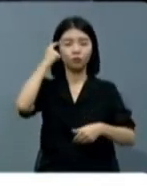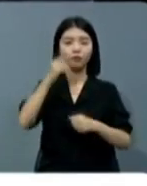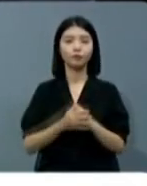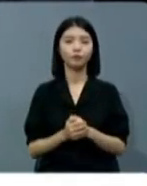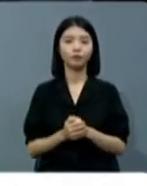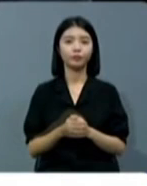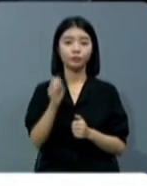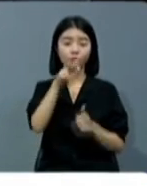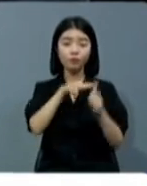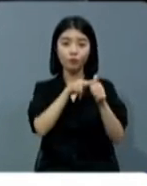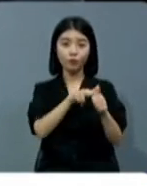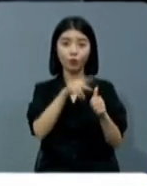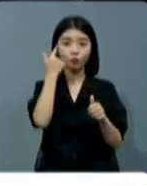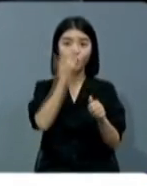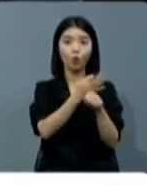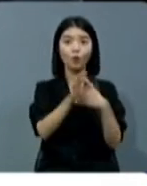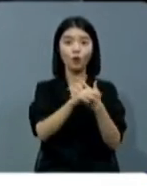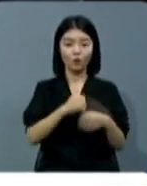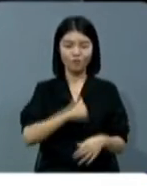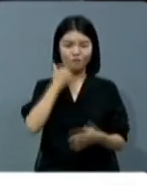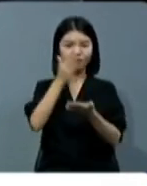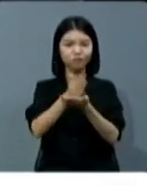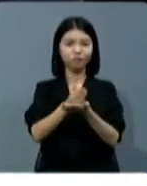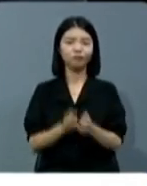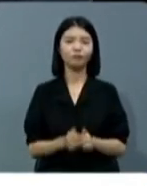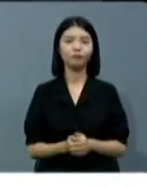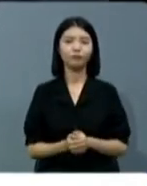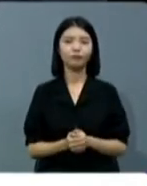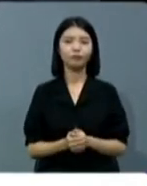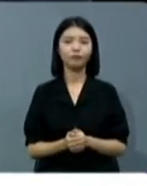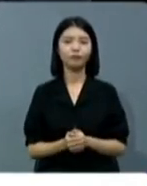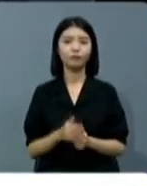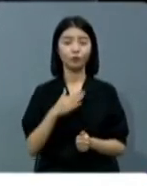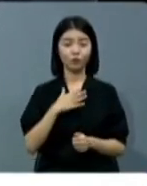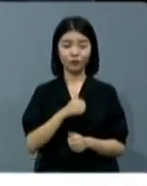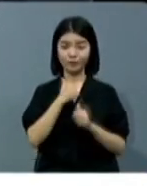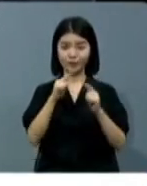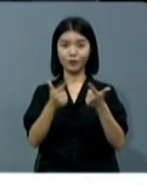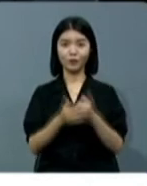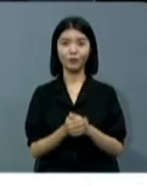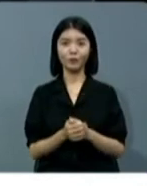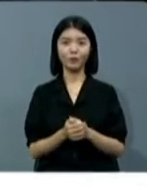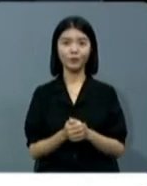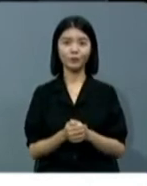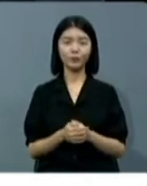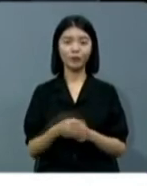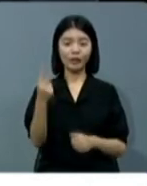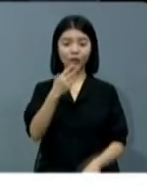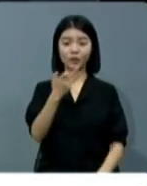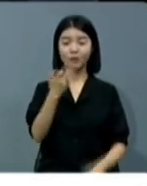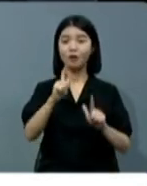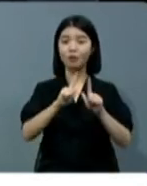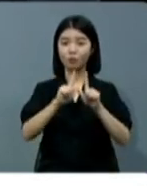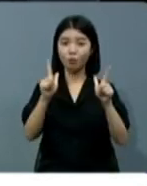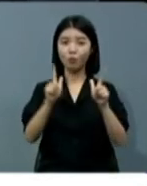원 후보님, 내가 이거 물으면 또 화내지 마세요. 저는 홍보처럼 예. 그렇게 지난 2018년도